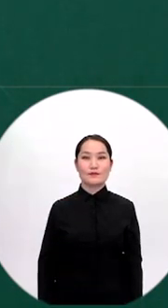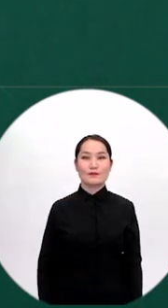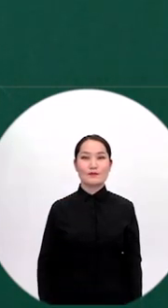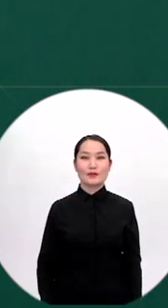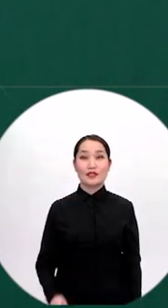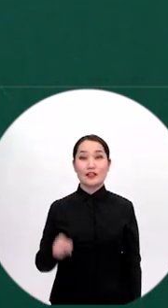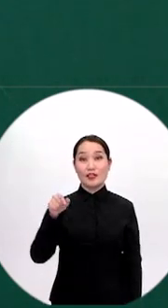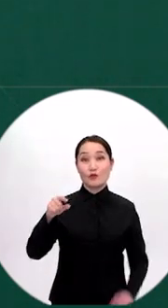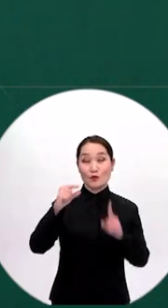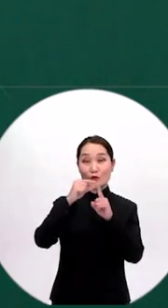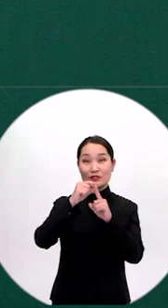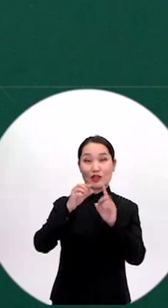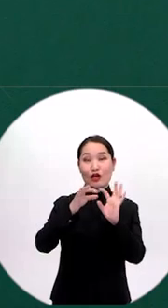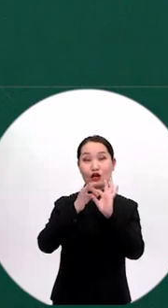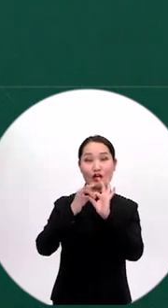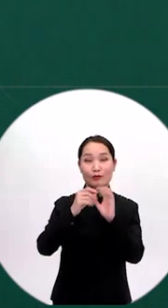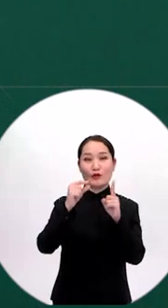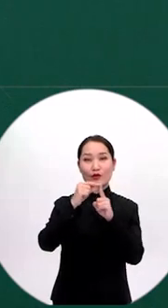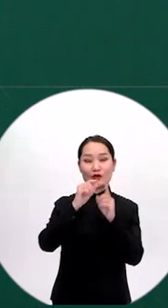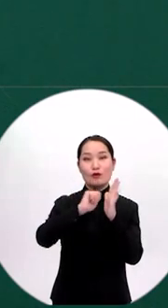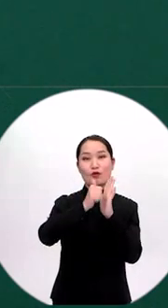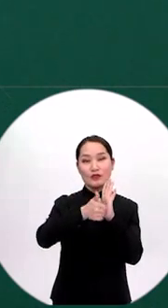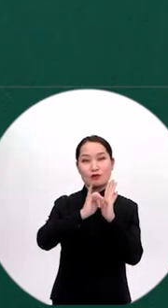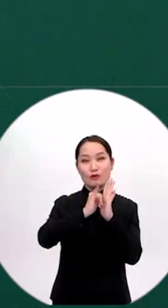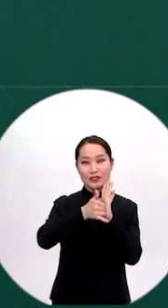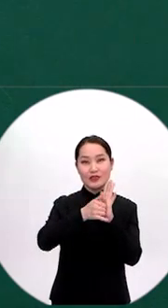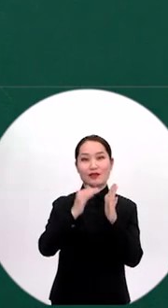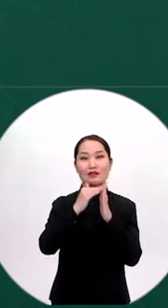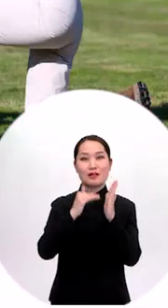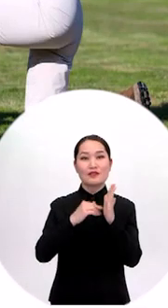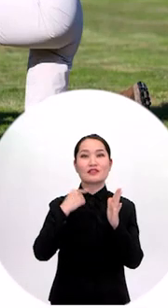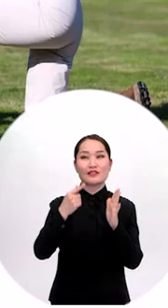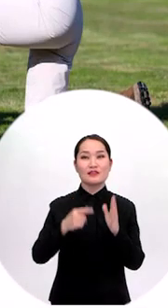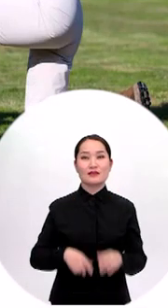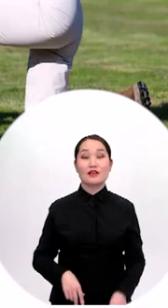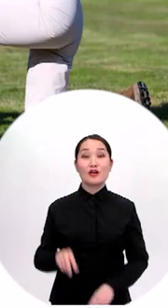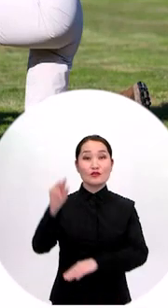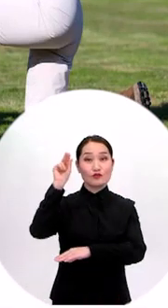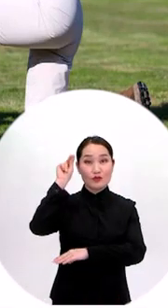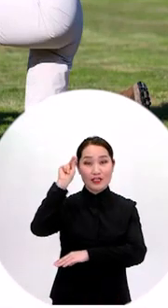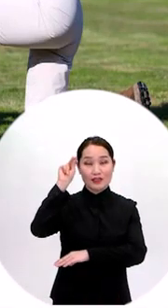За, эдгээр үгсээ холбоо үг бүтээж утгын тайлбарлал ярилцъя. Сураг.